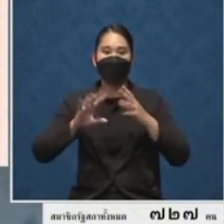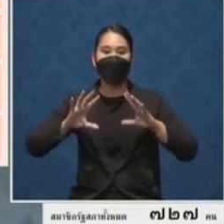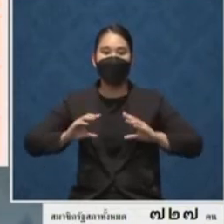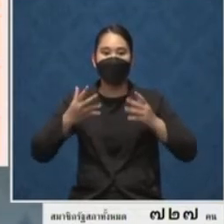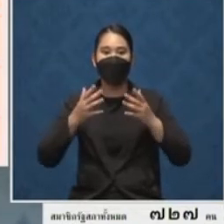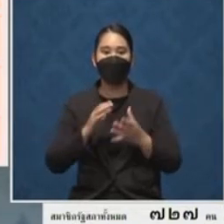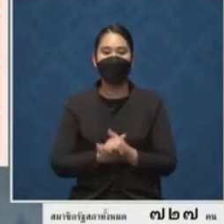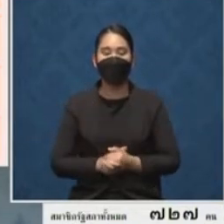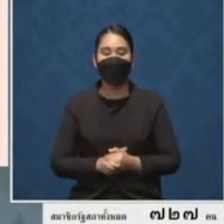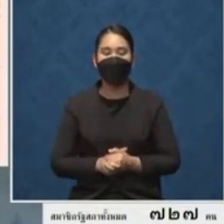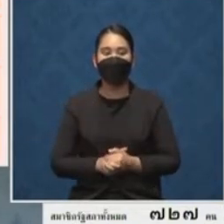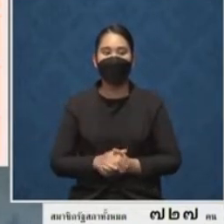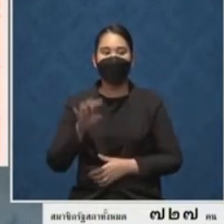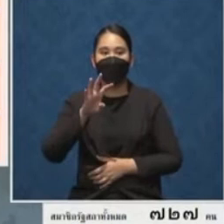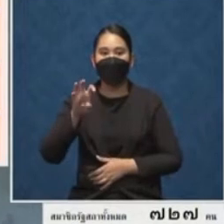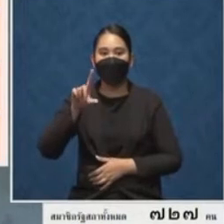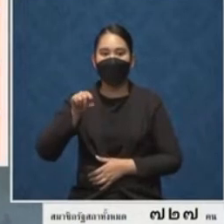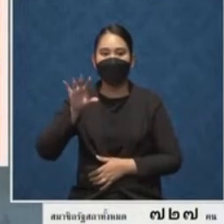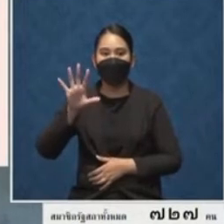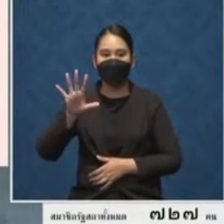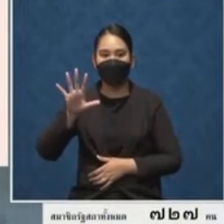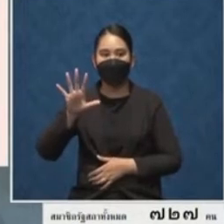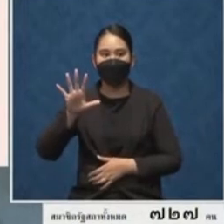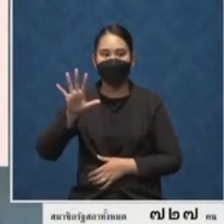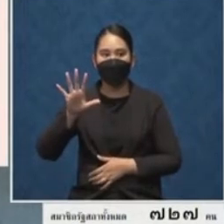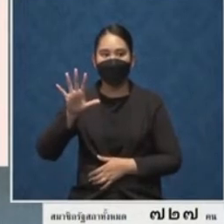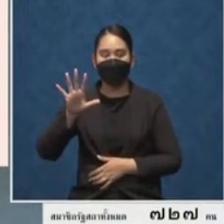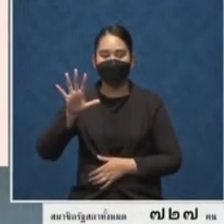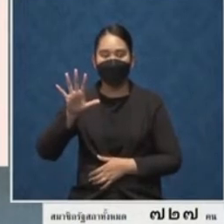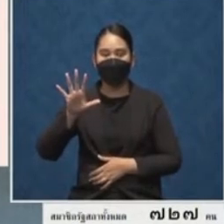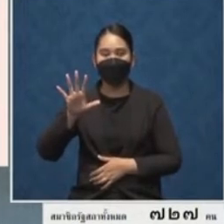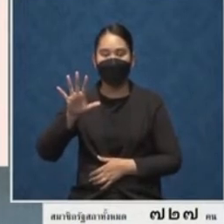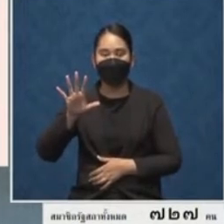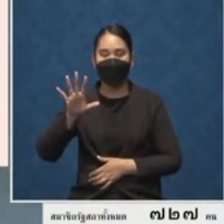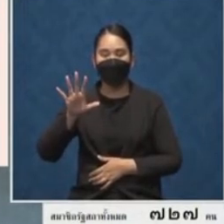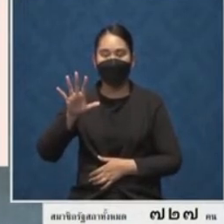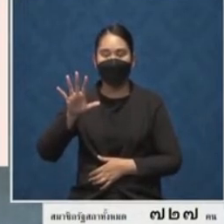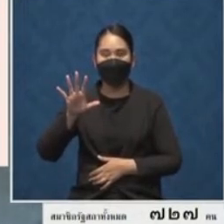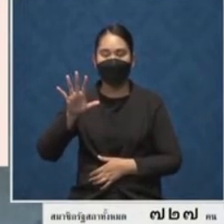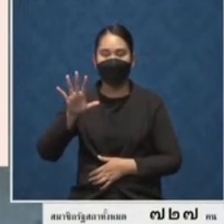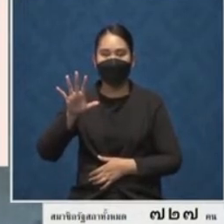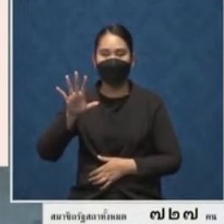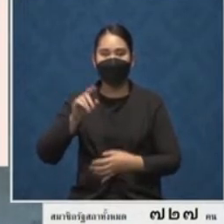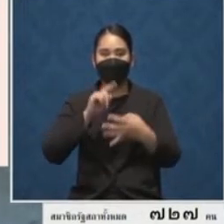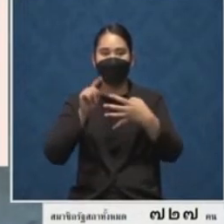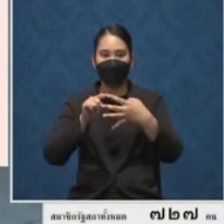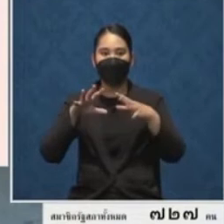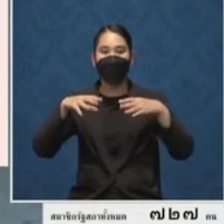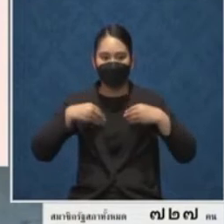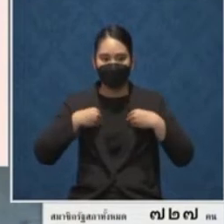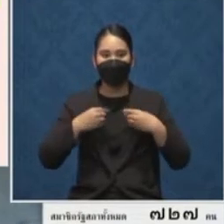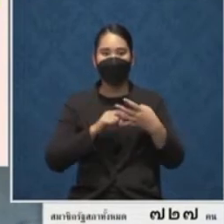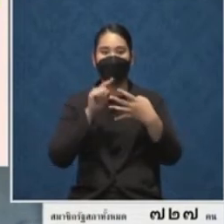425นายระวีมาชมาดล 1รับหลักการ2ไม่รับหลัก